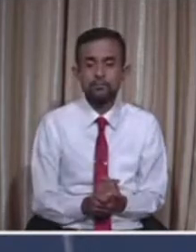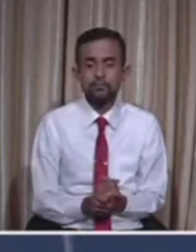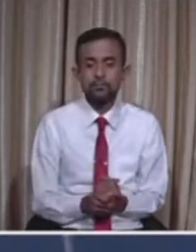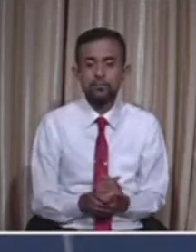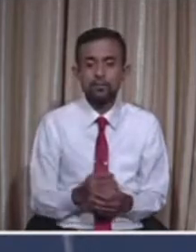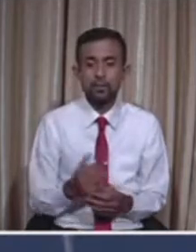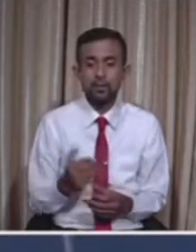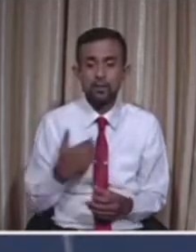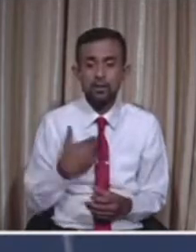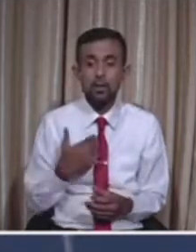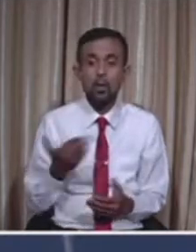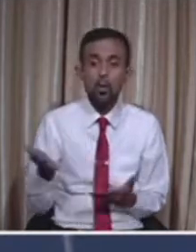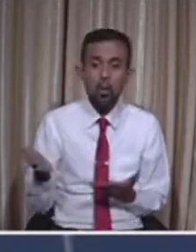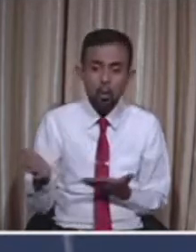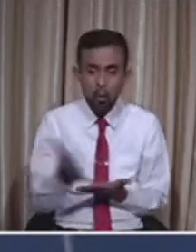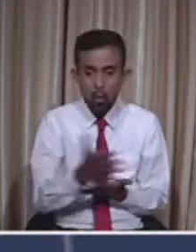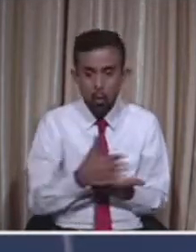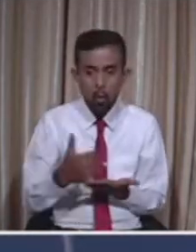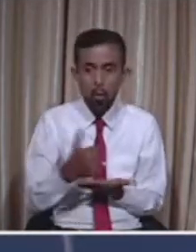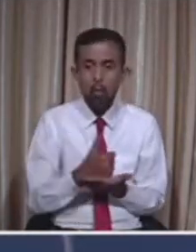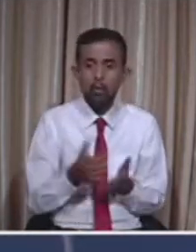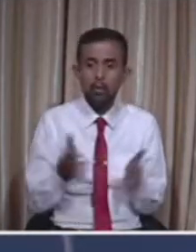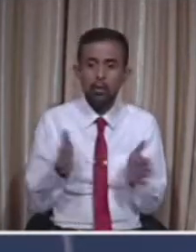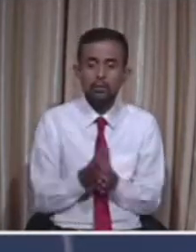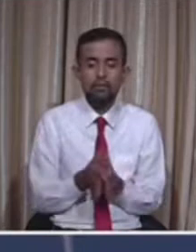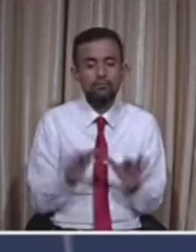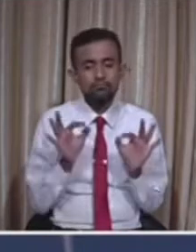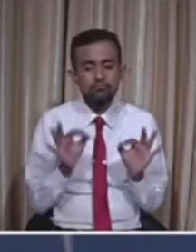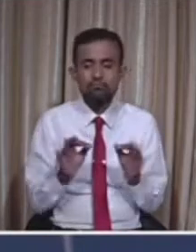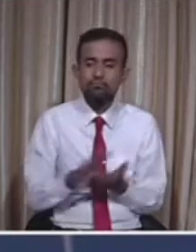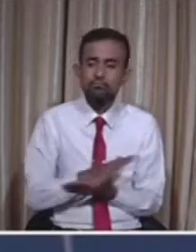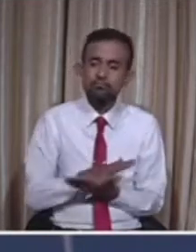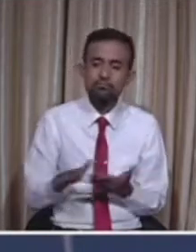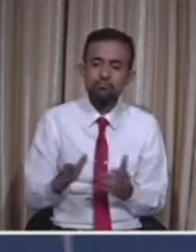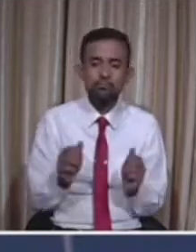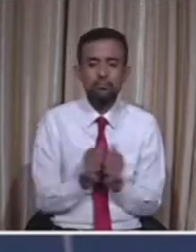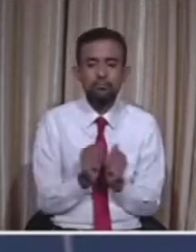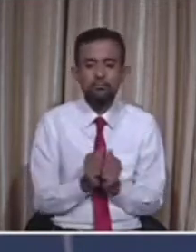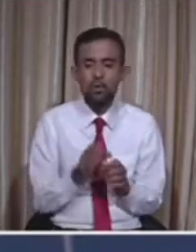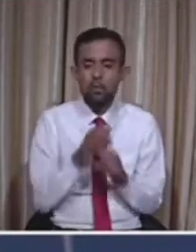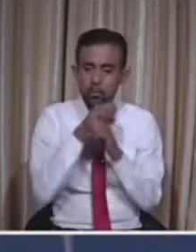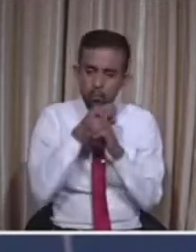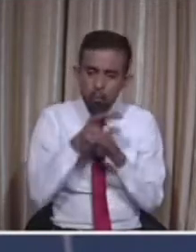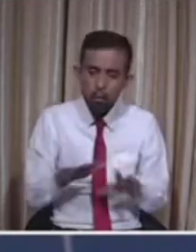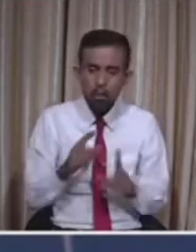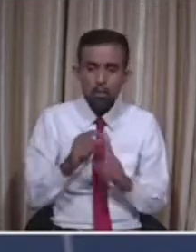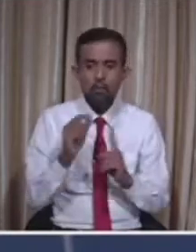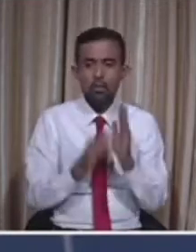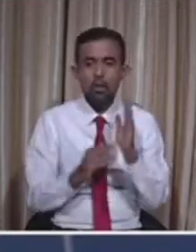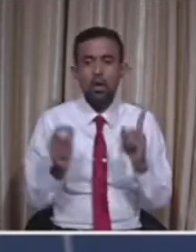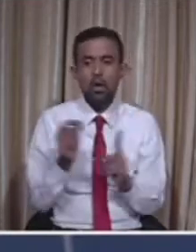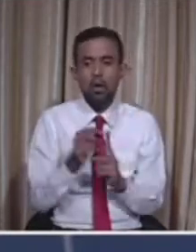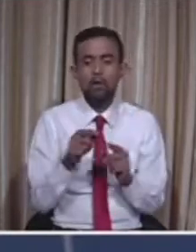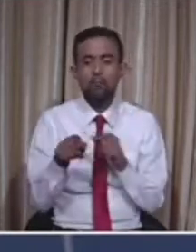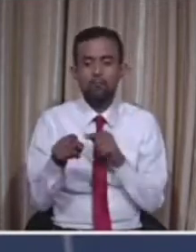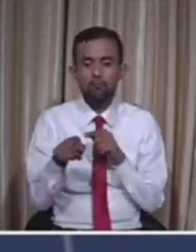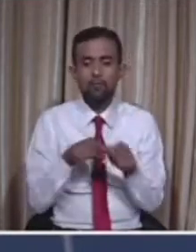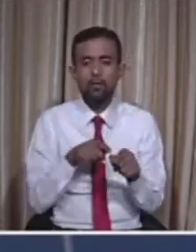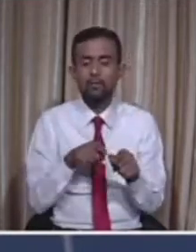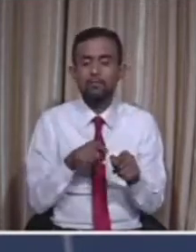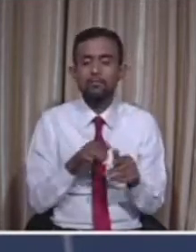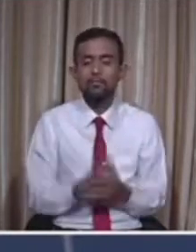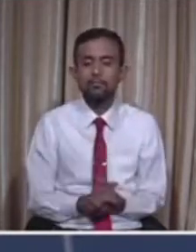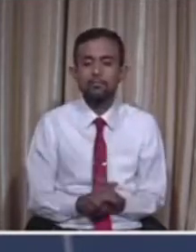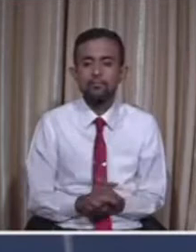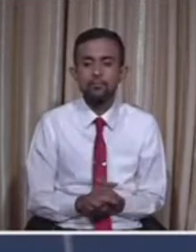api ka samagat suhadasiliwa katayutu karapu nihatamani parlimentu mantri warayek widiyata